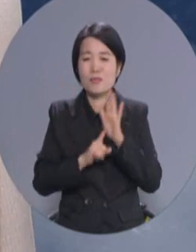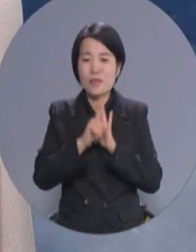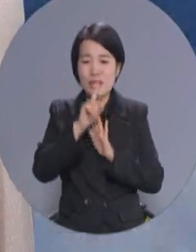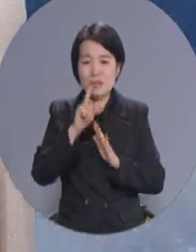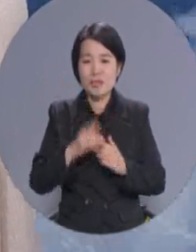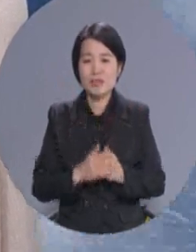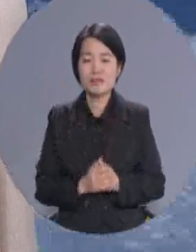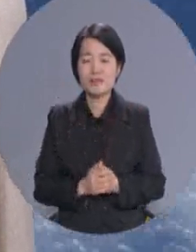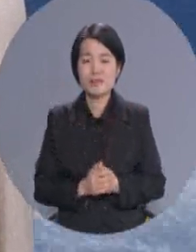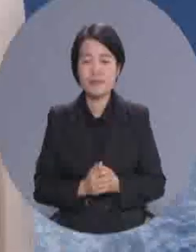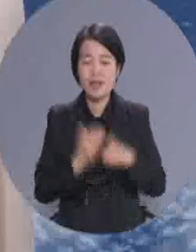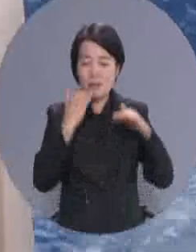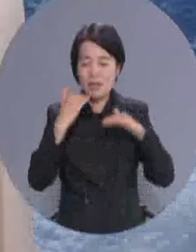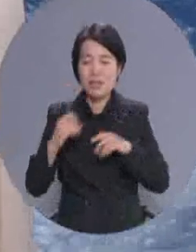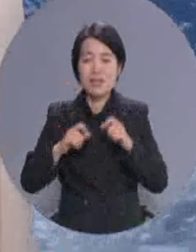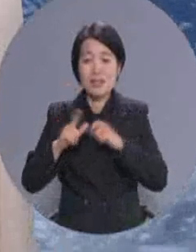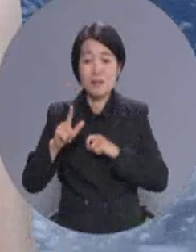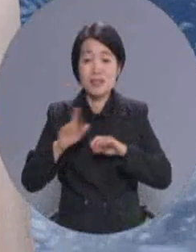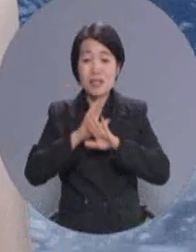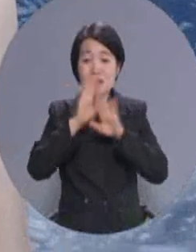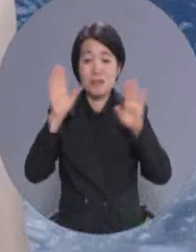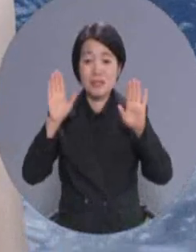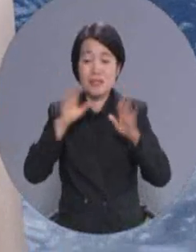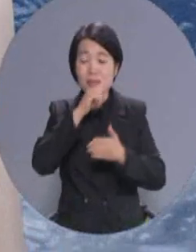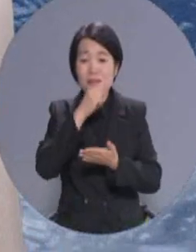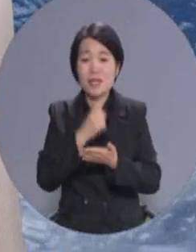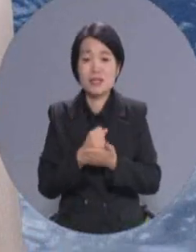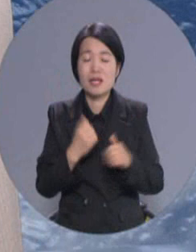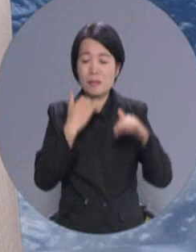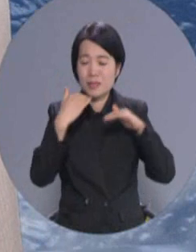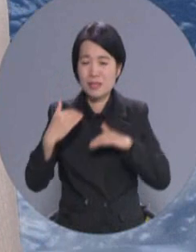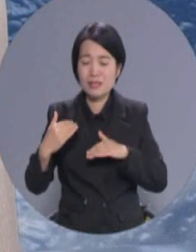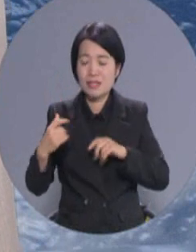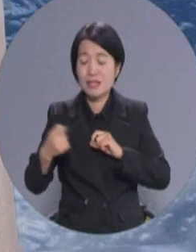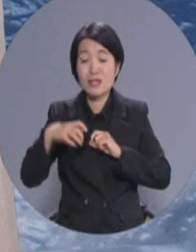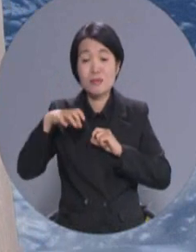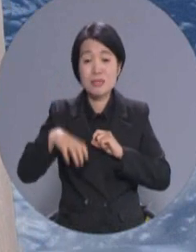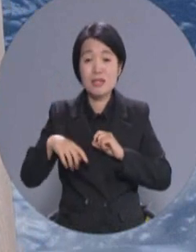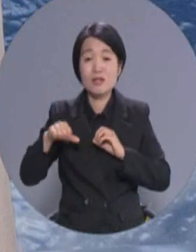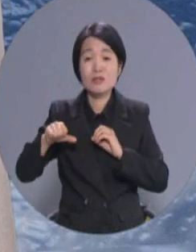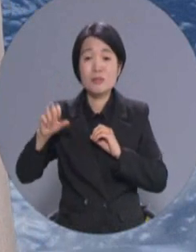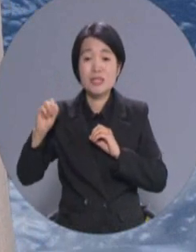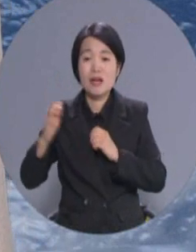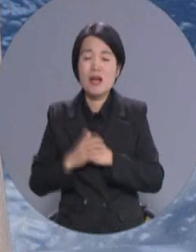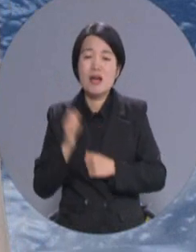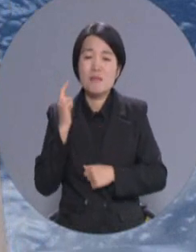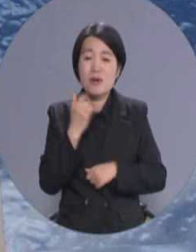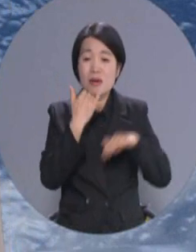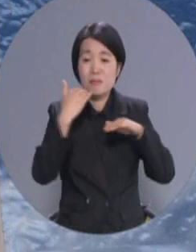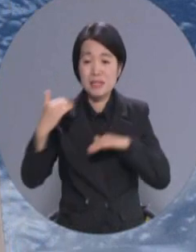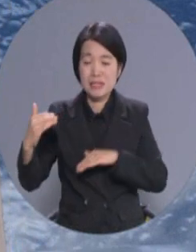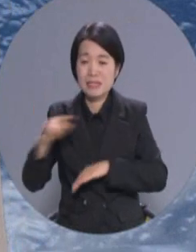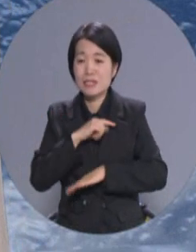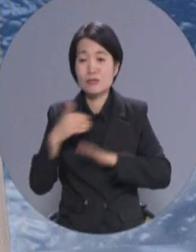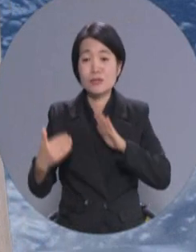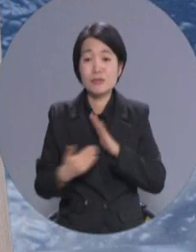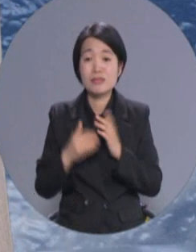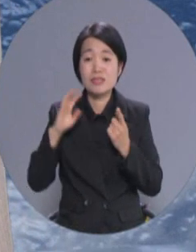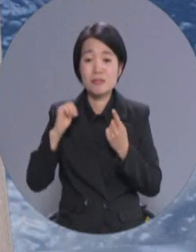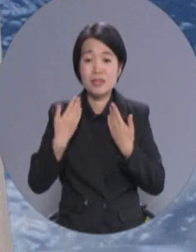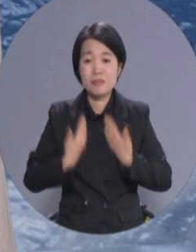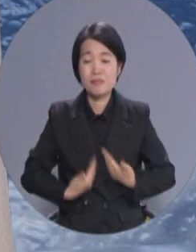오르겠습니다 해상에도 대체로 맑은 가운데 바다의 물결은 남해서부 앞바다에서 0.5m 먼 바다에서는 최고